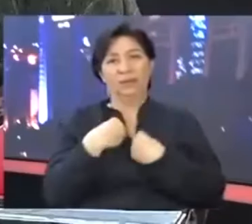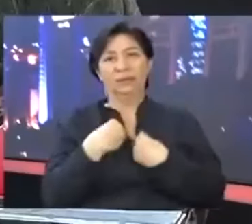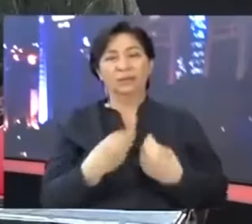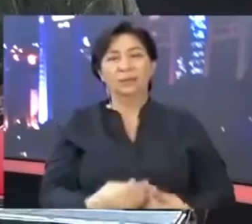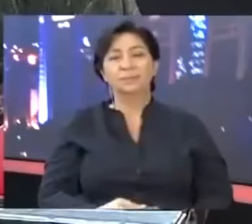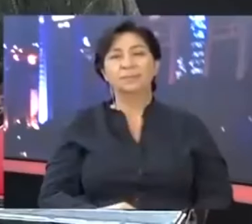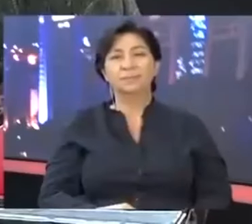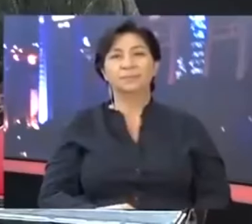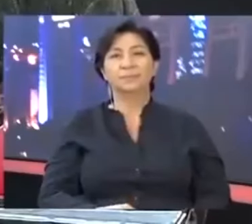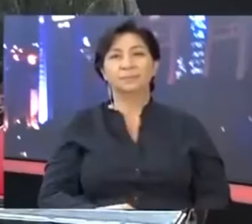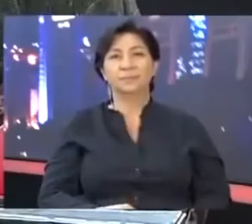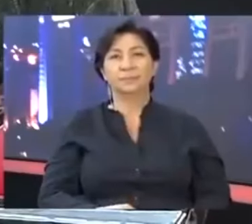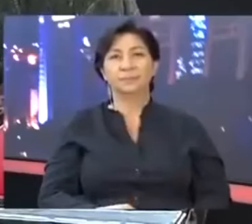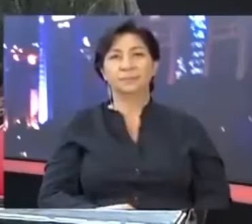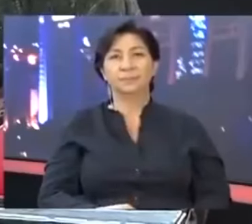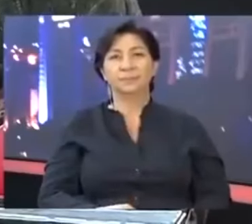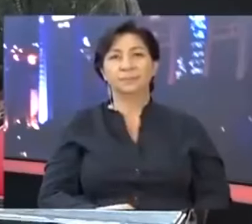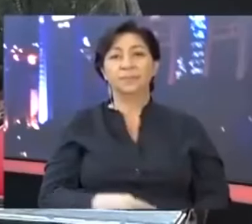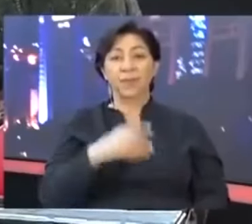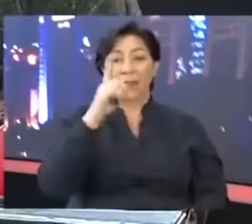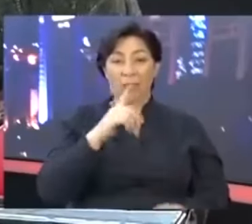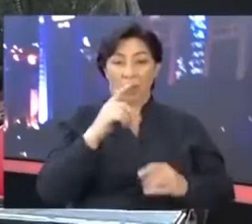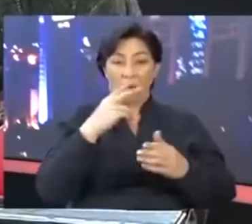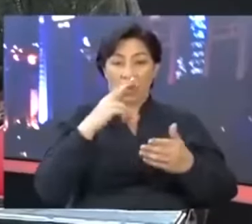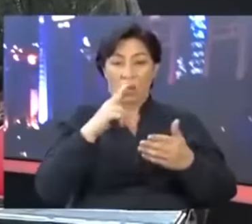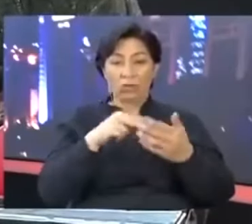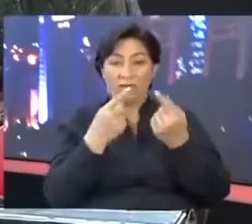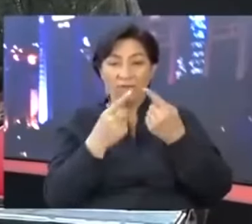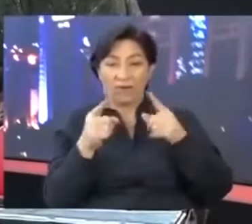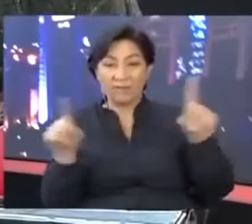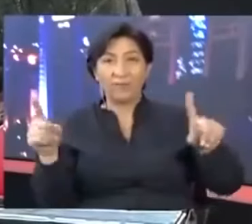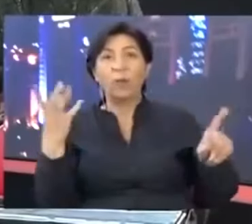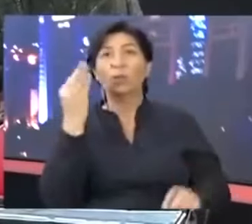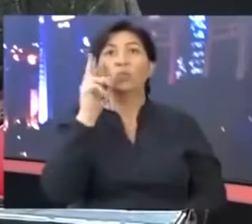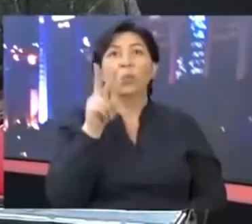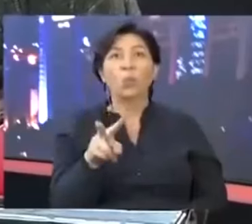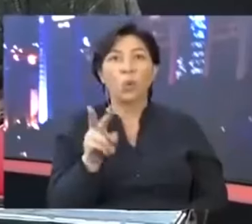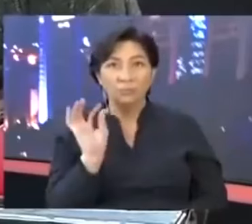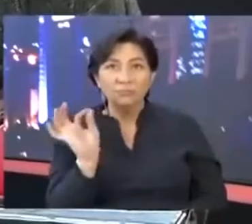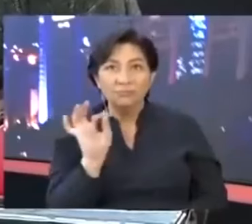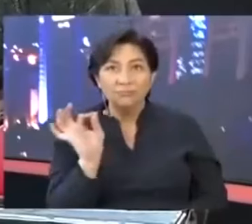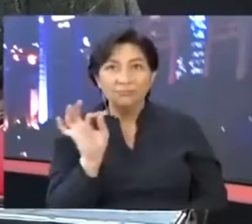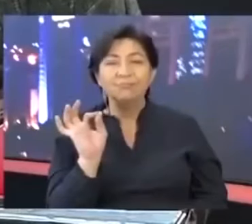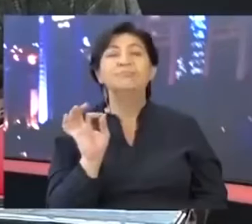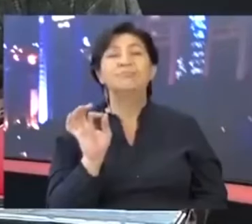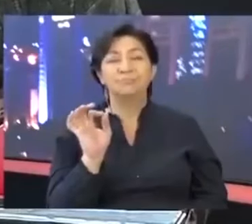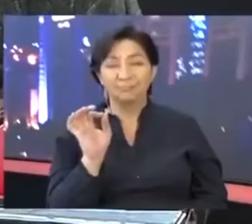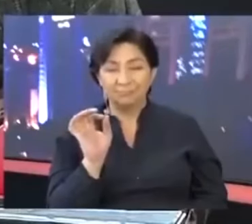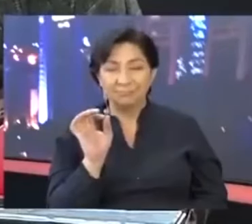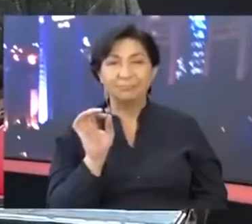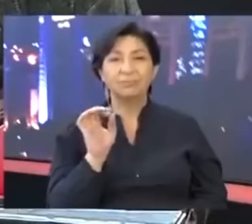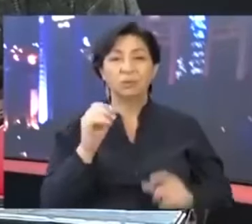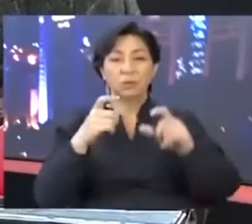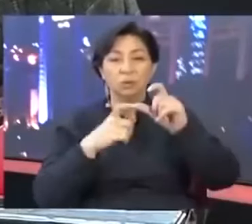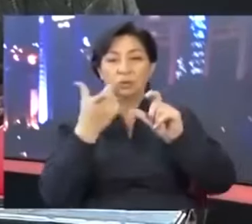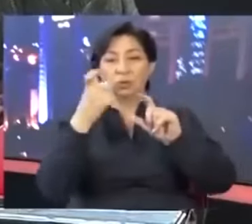şimdi Aslında ilk okunduğunda farklılıklar gösteriyor Evet değil mi Eee şimdi